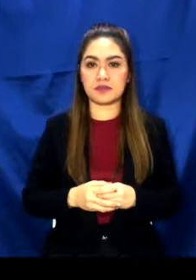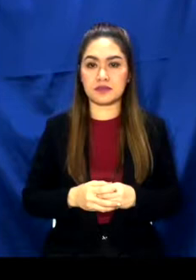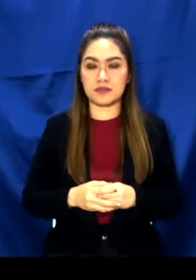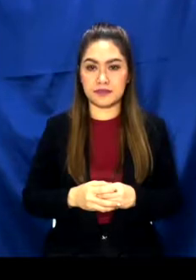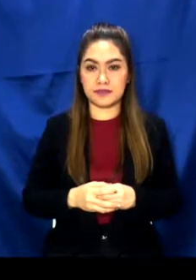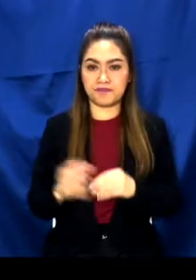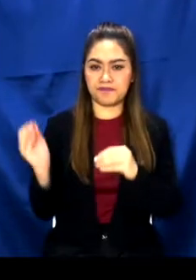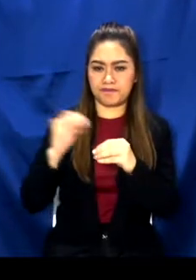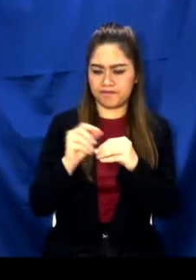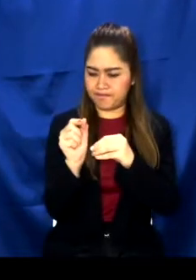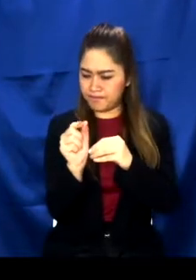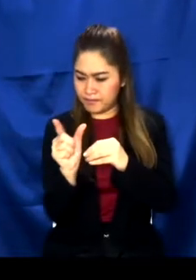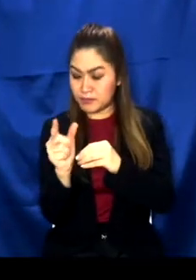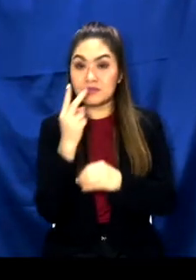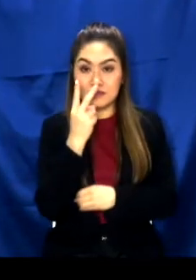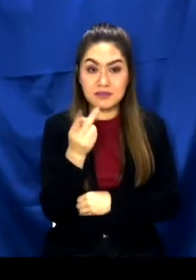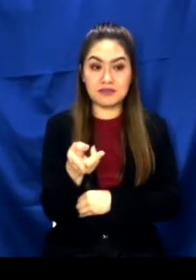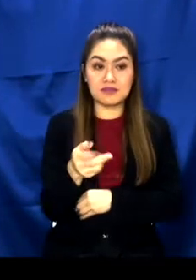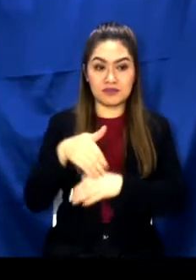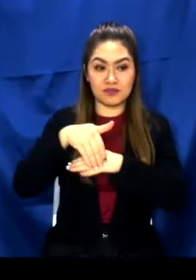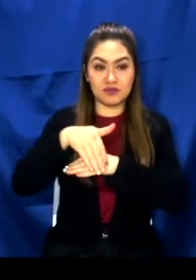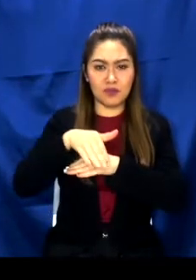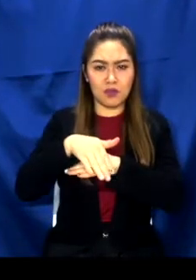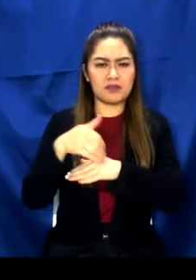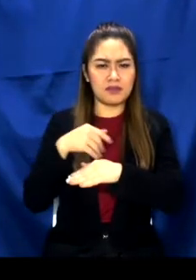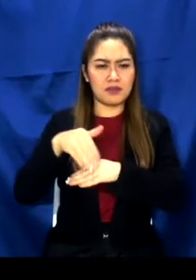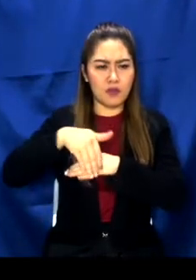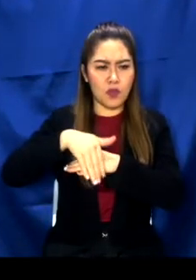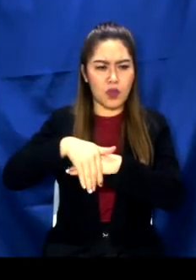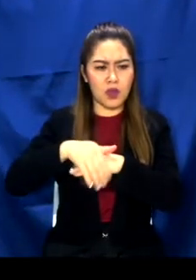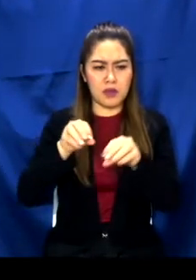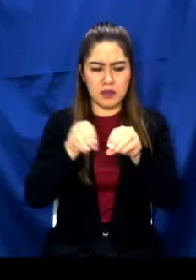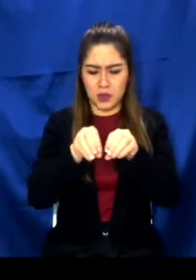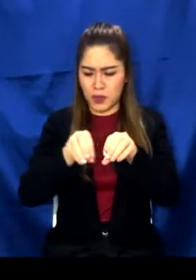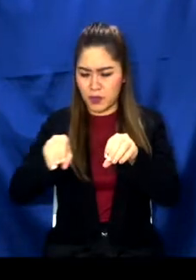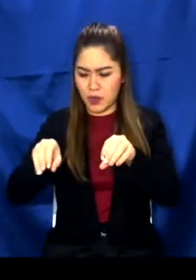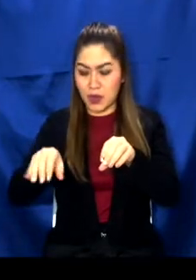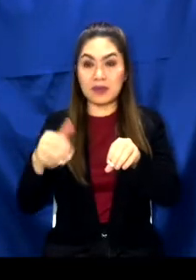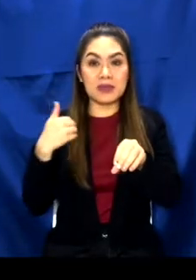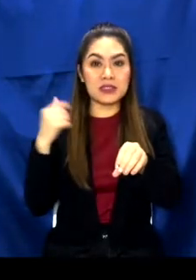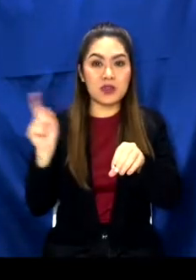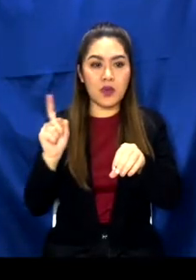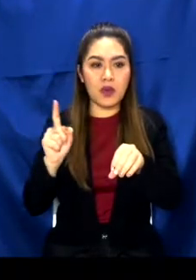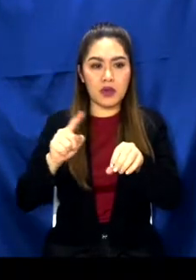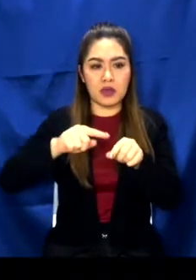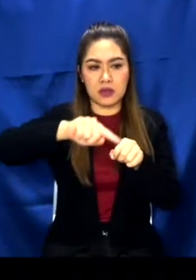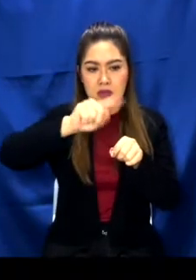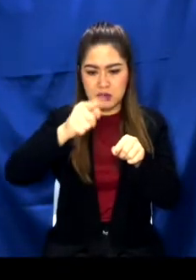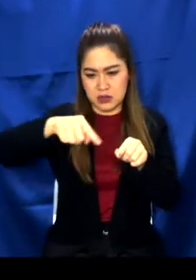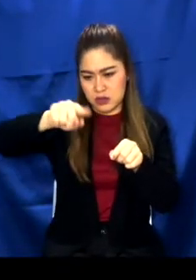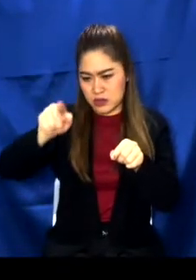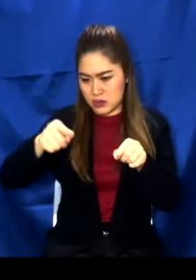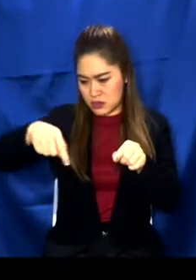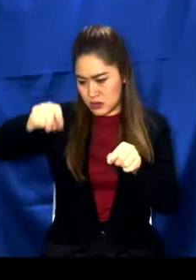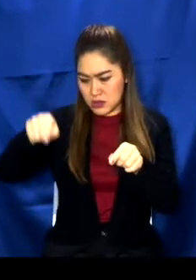เพิ่มความหนาเข้าไปเห็นไหมคะว่าขอบนอกตรงเนี้ยขอบนอกจิ๊บๆๆตรงเนี้ยมันเริ่มเป็นกระยับแบบนี้น